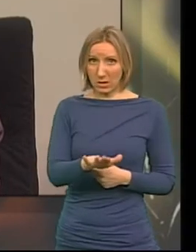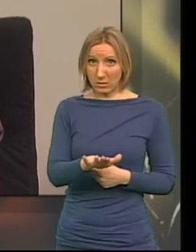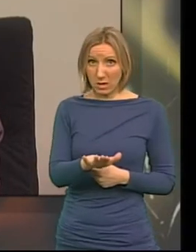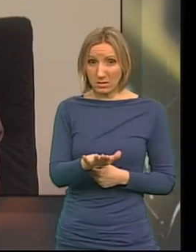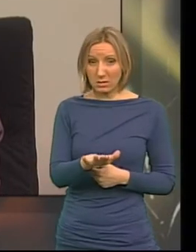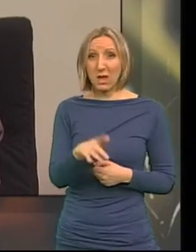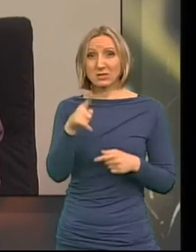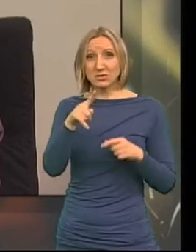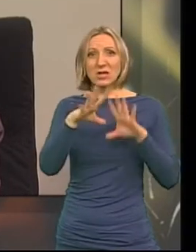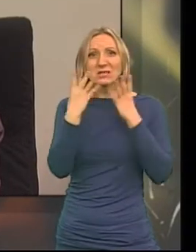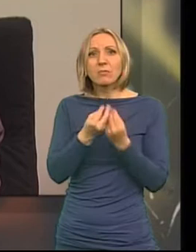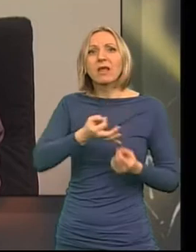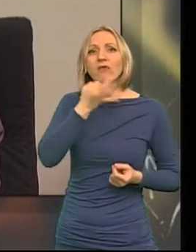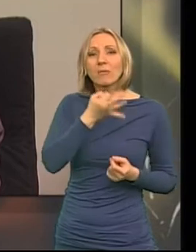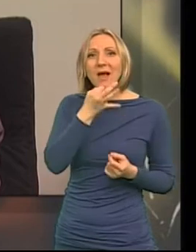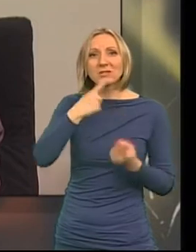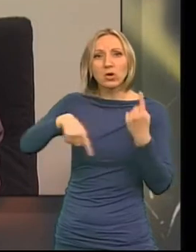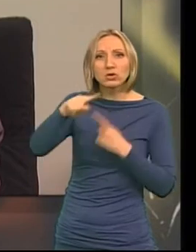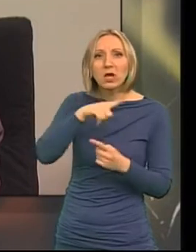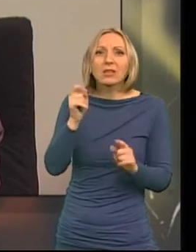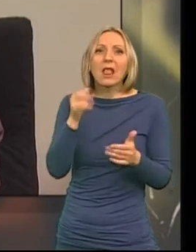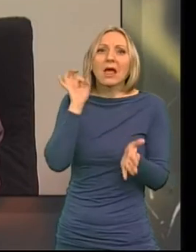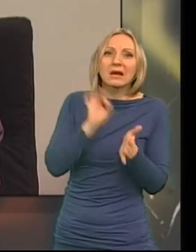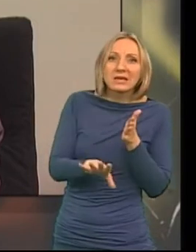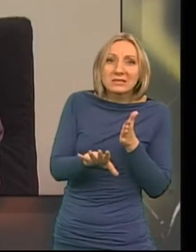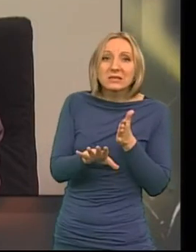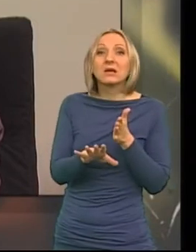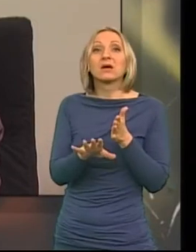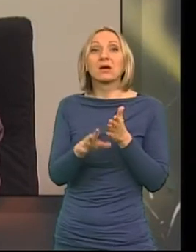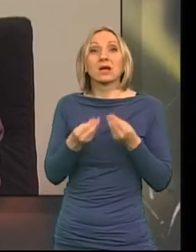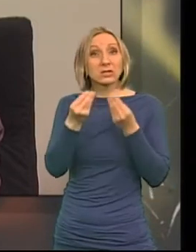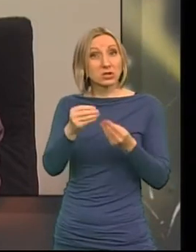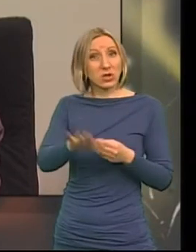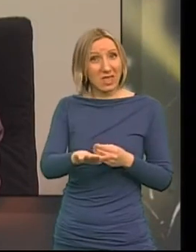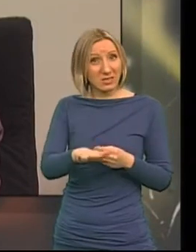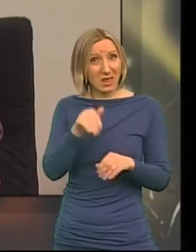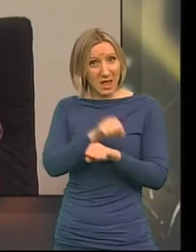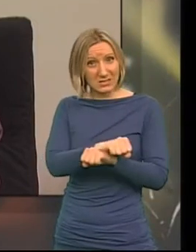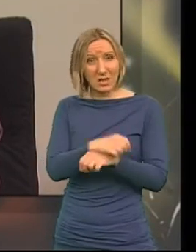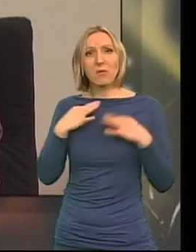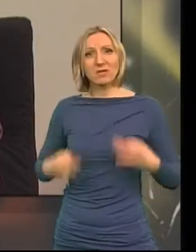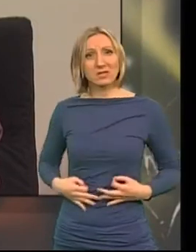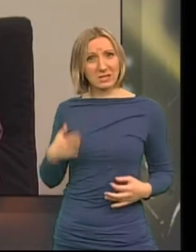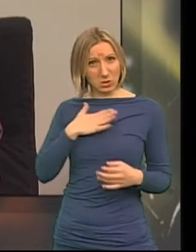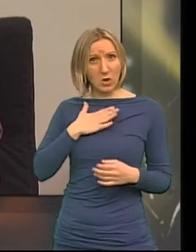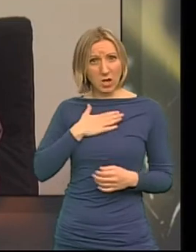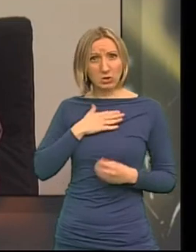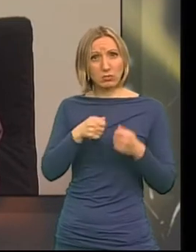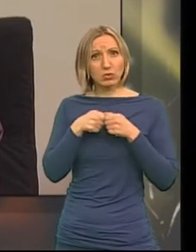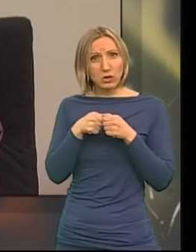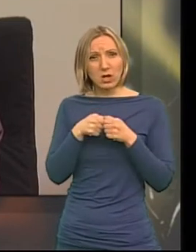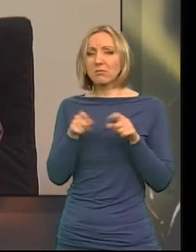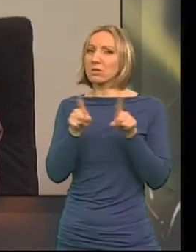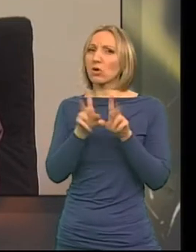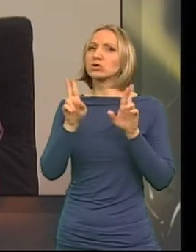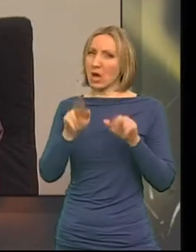o okruženju koje bi bilo rizik izloženosti deteta nasilju. Profesionalci u našim udruženjima takođe, oni imaju